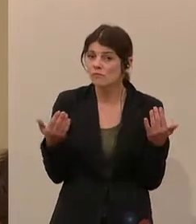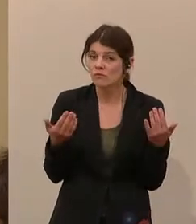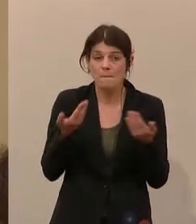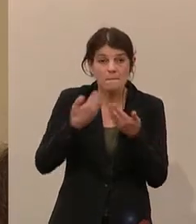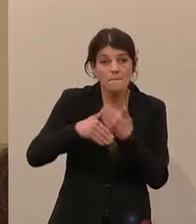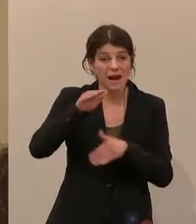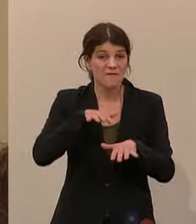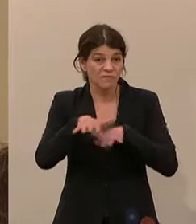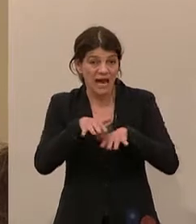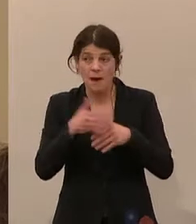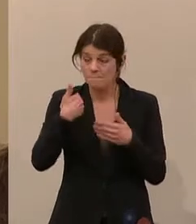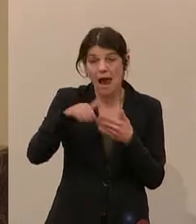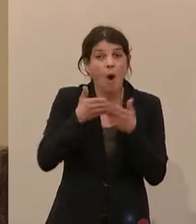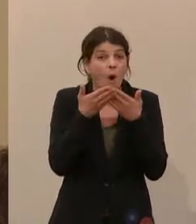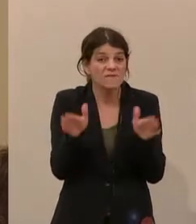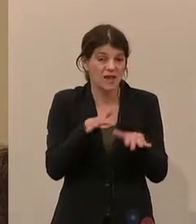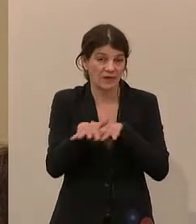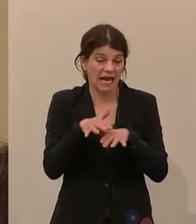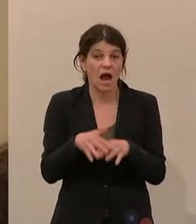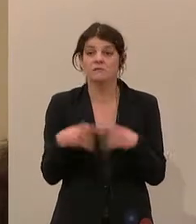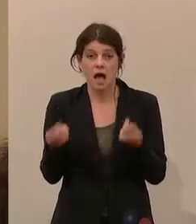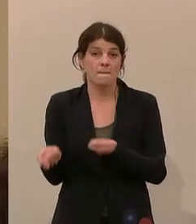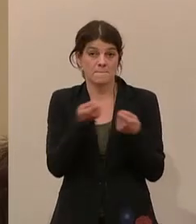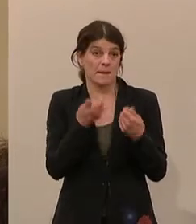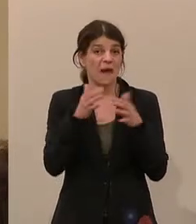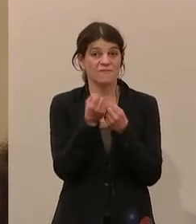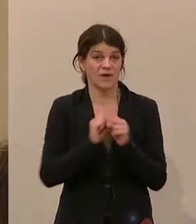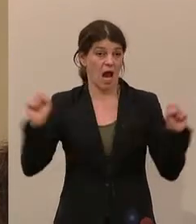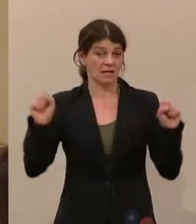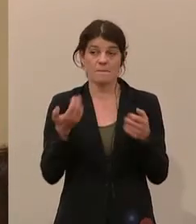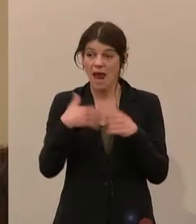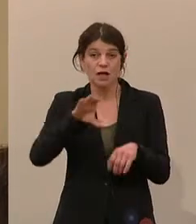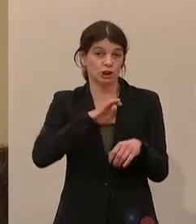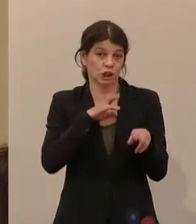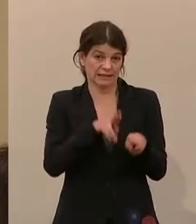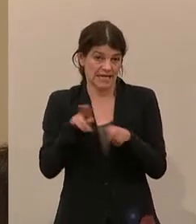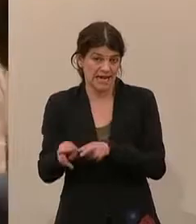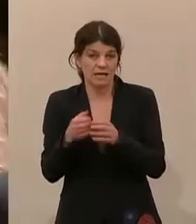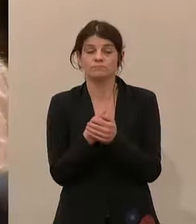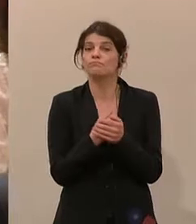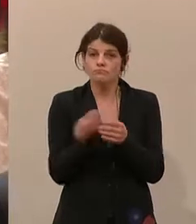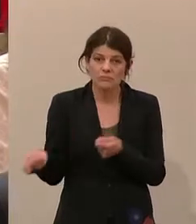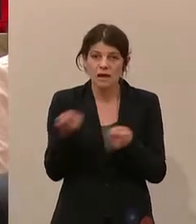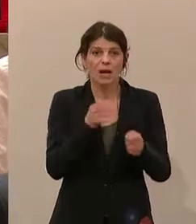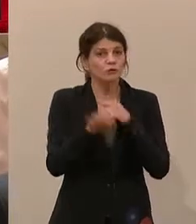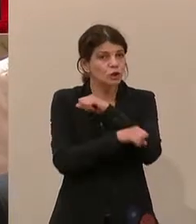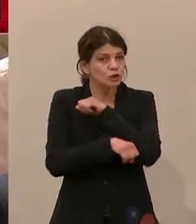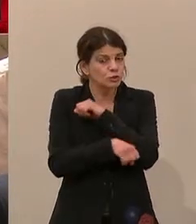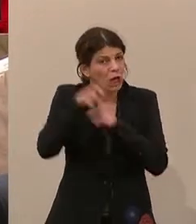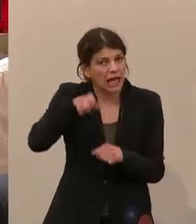Mehr Verkehr, mehr öffentlicher Verkehr schafft mehr Freiheit, mehr Chancengerechtigkeit. Das schafft für